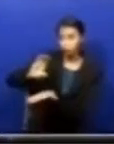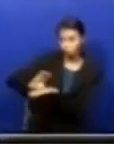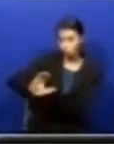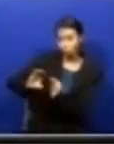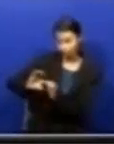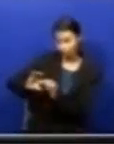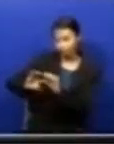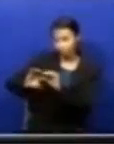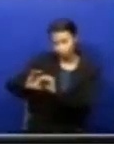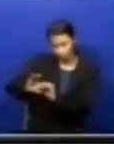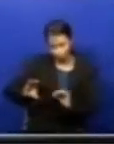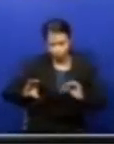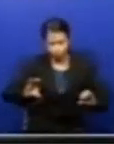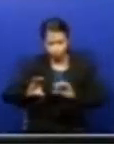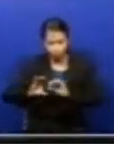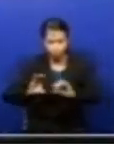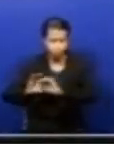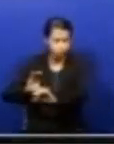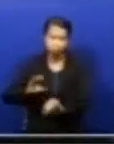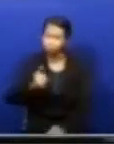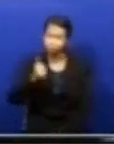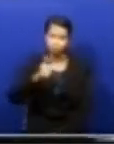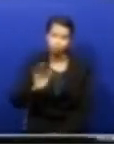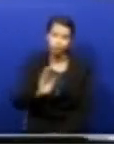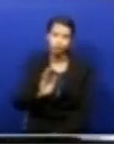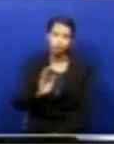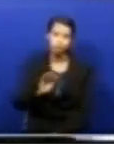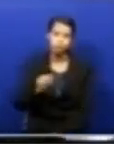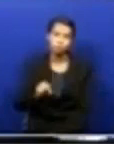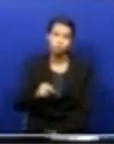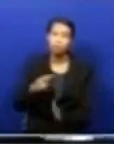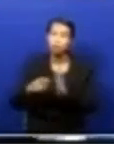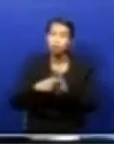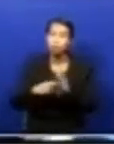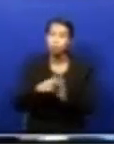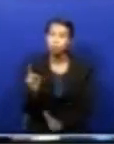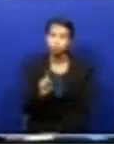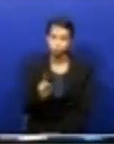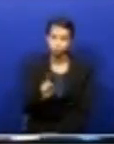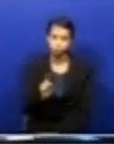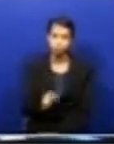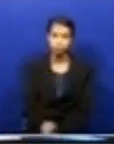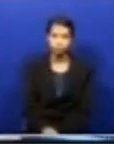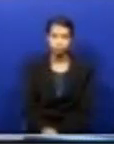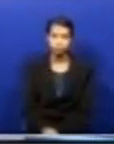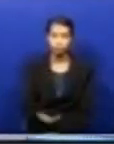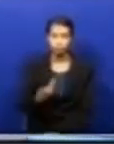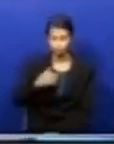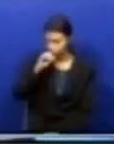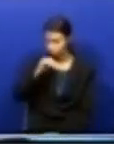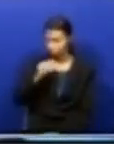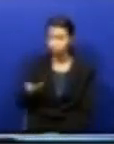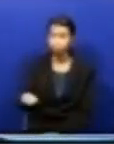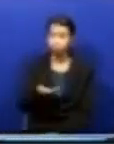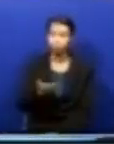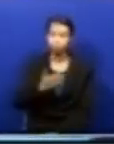าณอื่นไม่ได้ถ้าเป็นเงินนอกงบประมาณด้วยเหตุผลตรงนี้ครับกราบเรียนท่านประธานแล้วก็เพื่อนสมาชิกครับผ